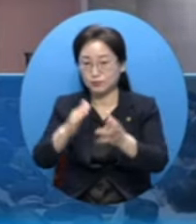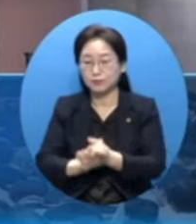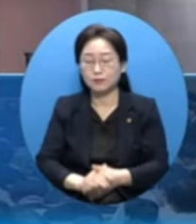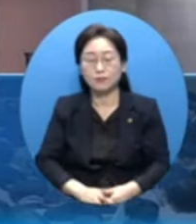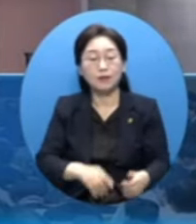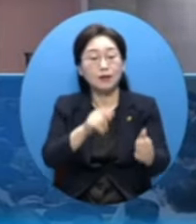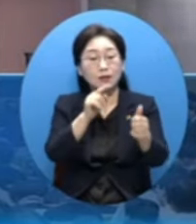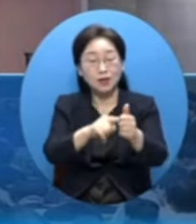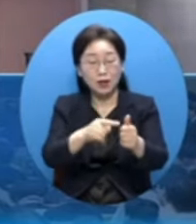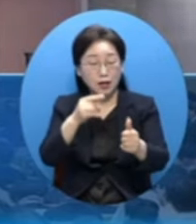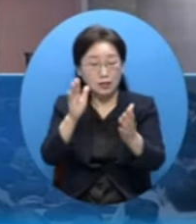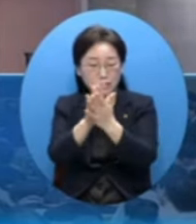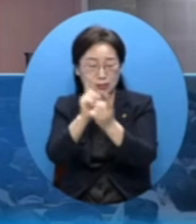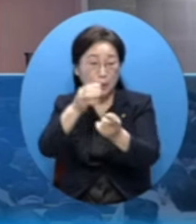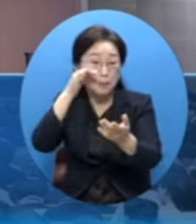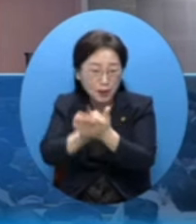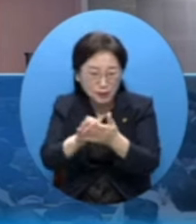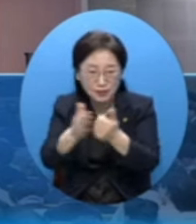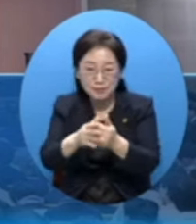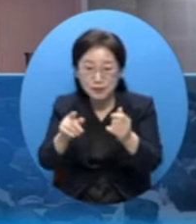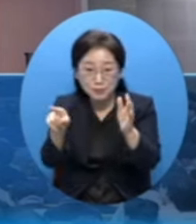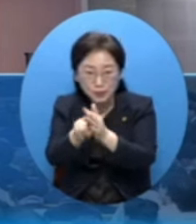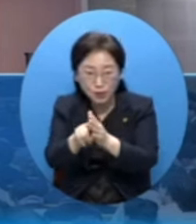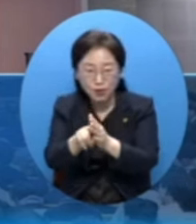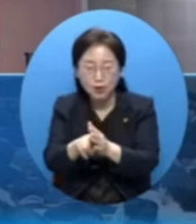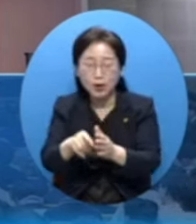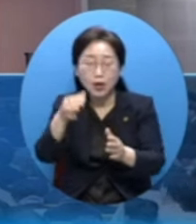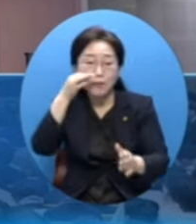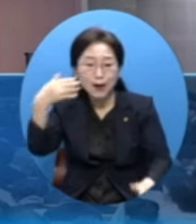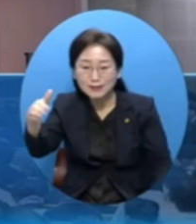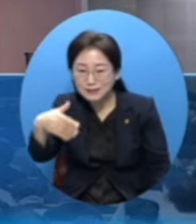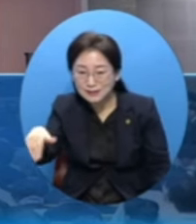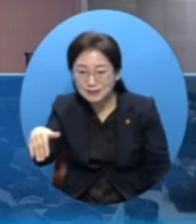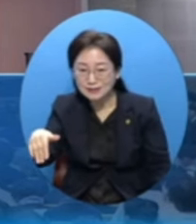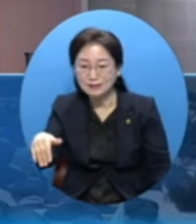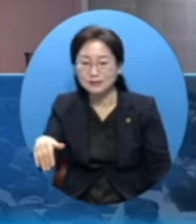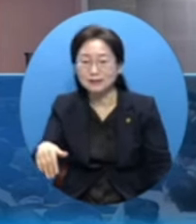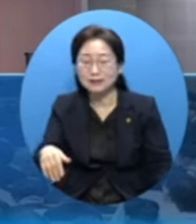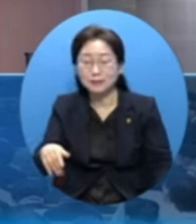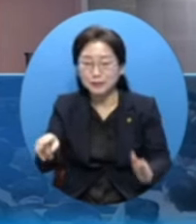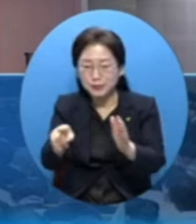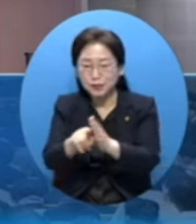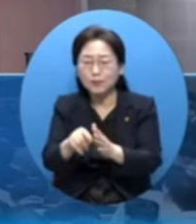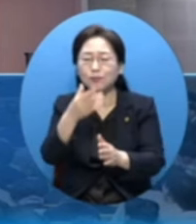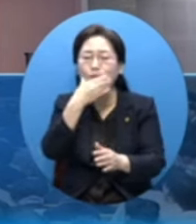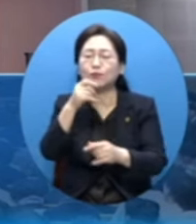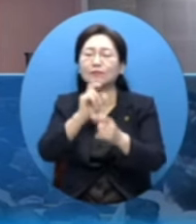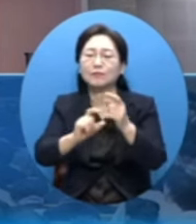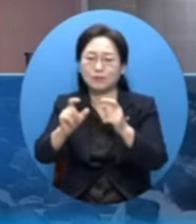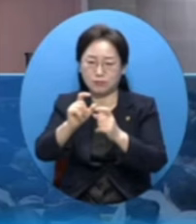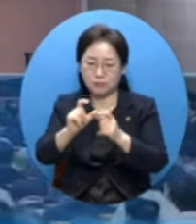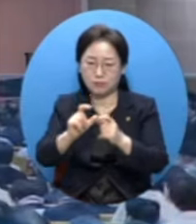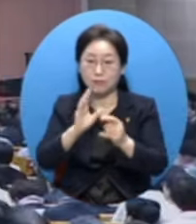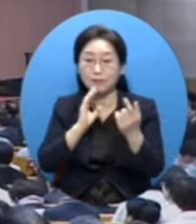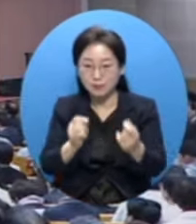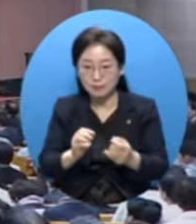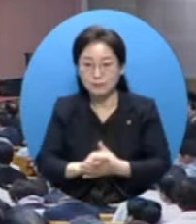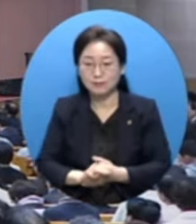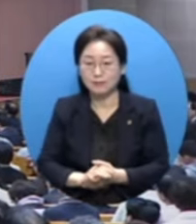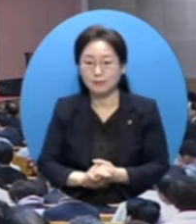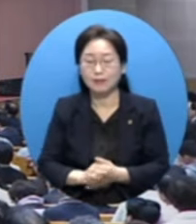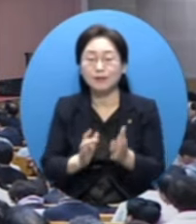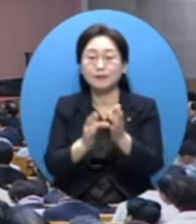너는 나를 본 고로 믿느냐? 보지 못하고 믿는 자들은 복되도다 하시니라. 아멘.